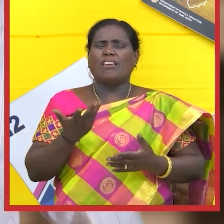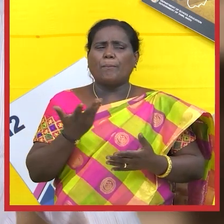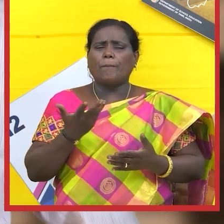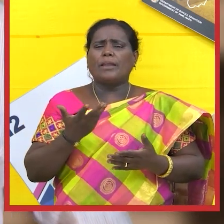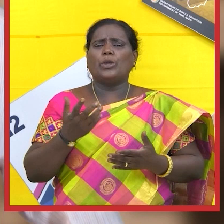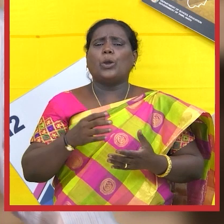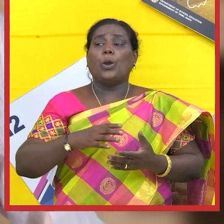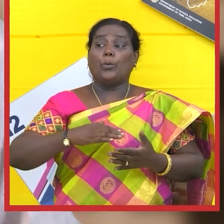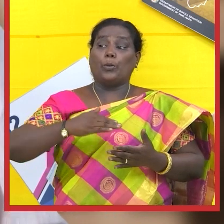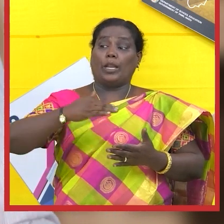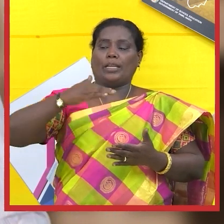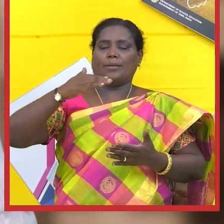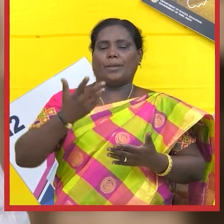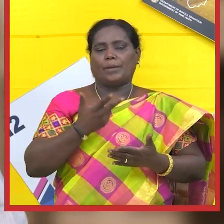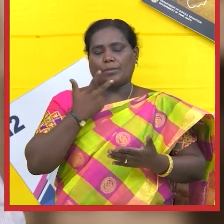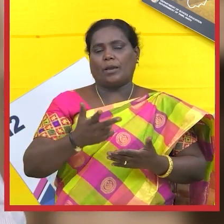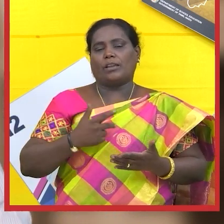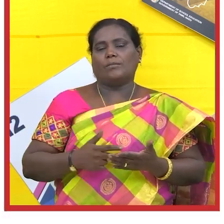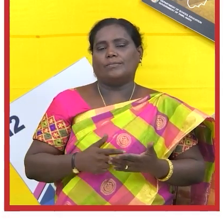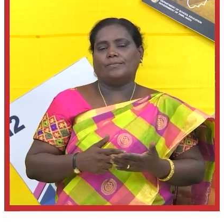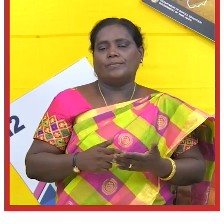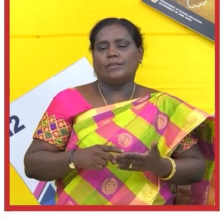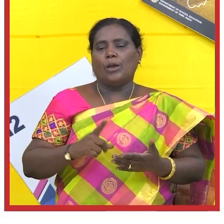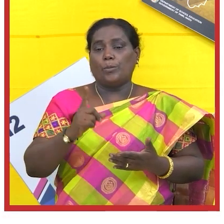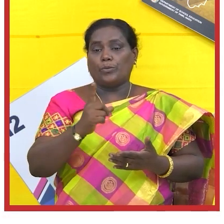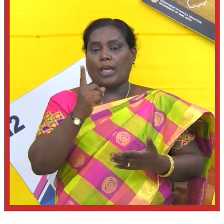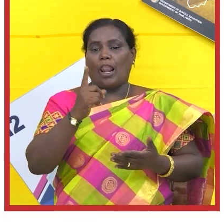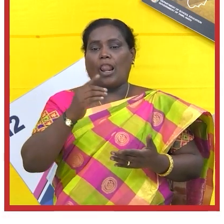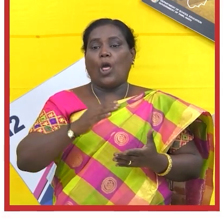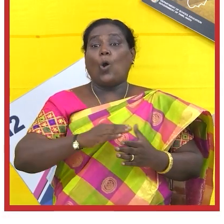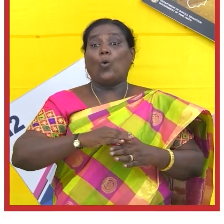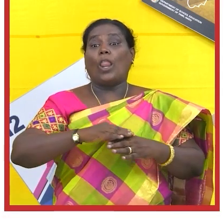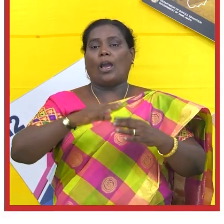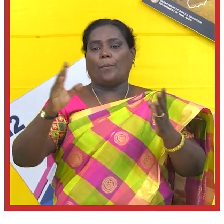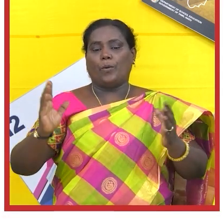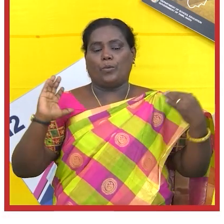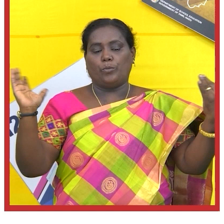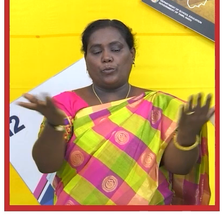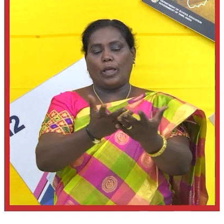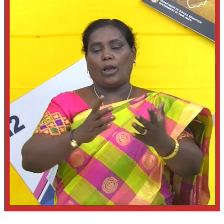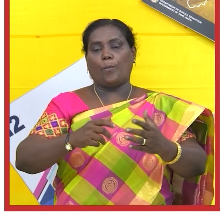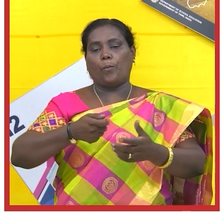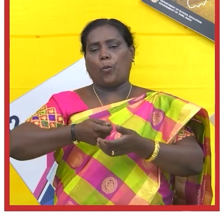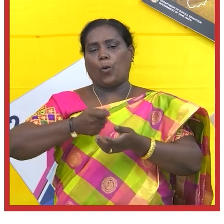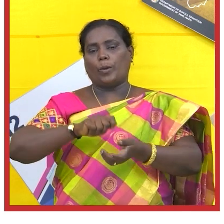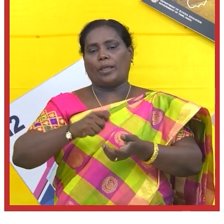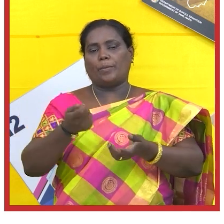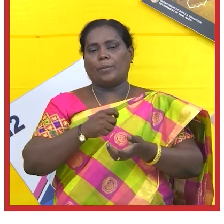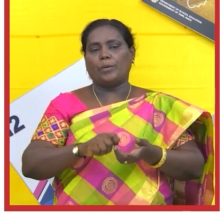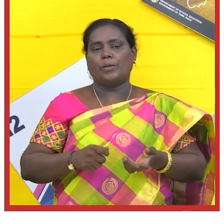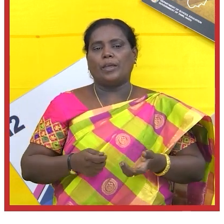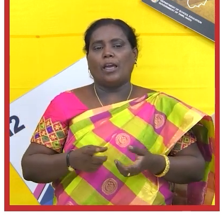என்பதை நாம் இந்த பகுதியிலே தெரிந்து கொள்ளலாம். முதல் உலகப் போர் நடைபெற்ற ஆண்டு உங்களுக்கு முற்பாடத்திலே நீங்கள் தெரிந்து கொள்ளிருக்கலாம்.